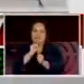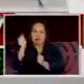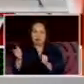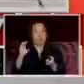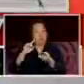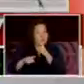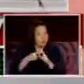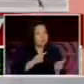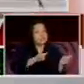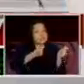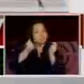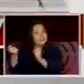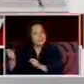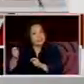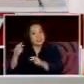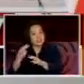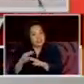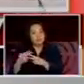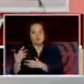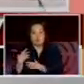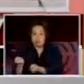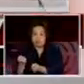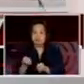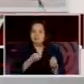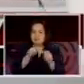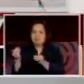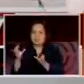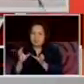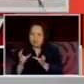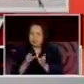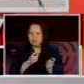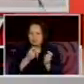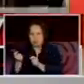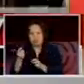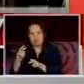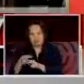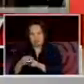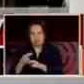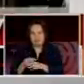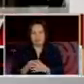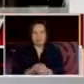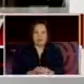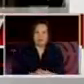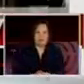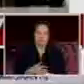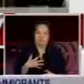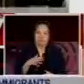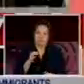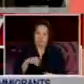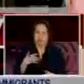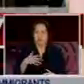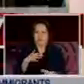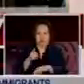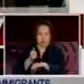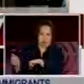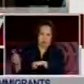kaibigan na pinagkakatiwalaan nila. What a hypocritical accusation.